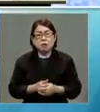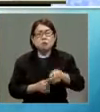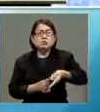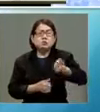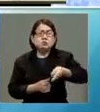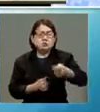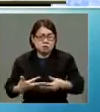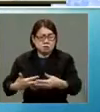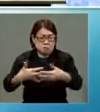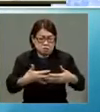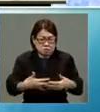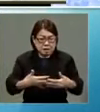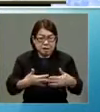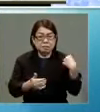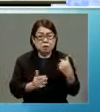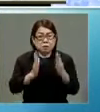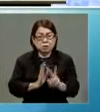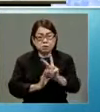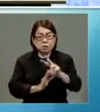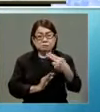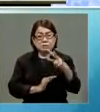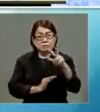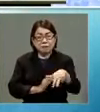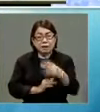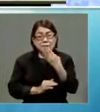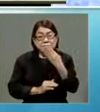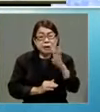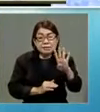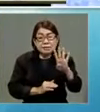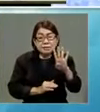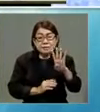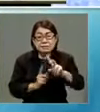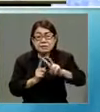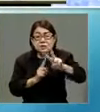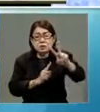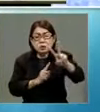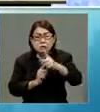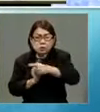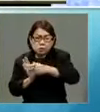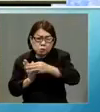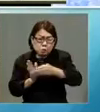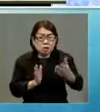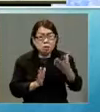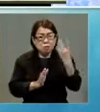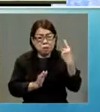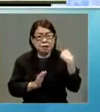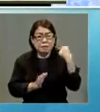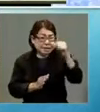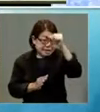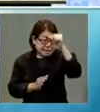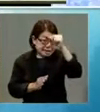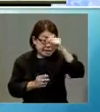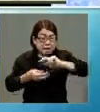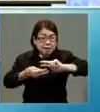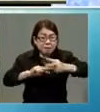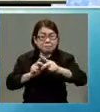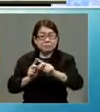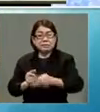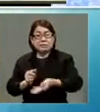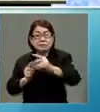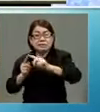าครับ 23,000 บราซิลก็ยังคงไว้อันดับไม่ค่อยเปลี่ยนแปลงมีเมื่อวานนี้เปลี่ยนแปลงคืออินเดียขึ้นมาเป็นอันดับ4น